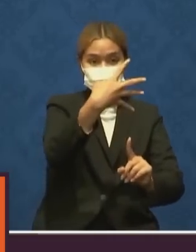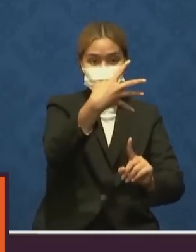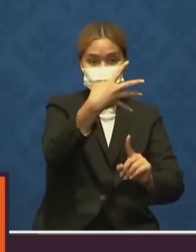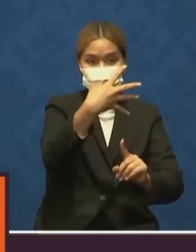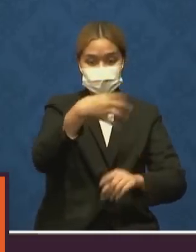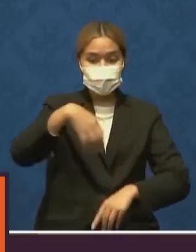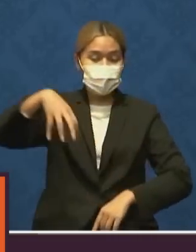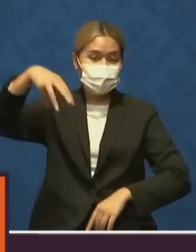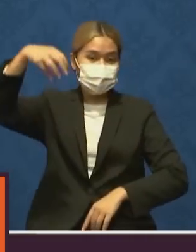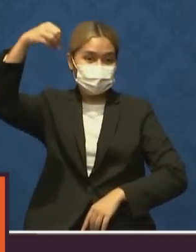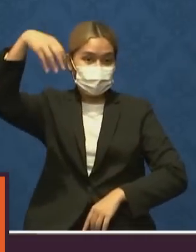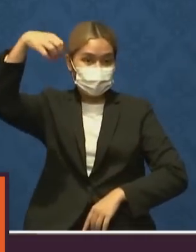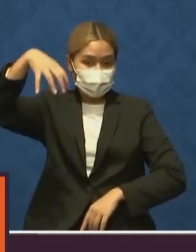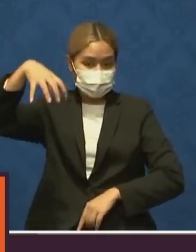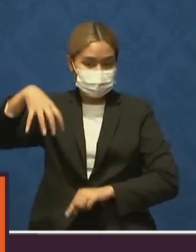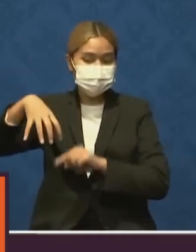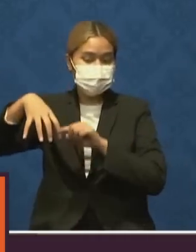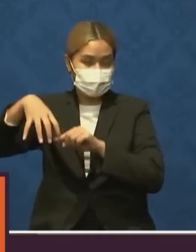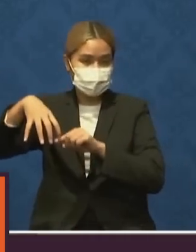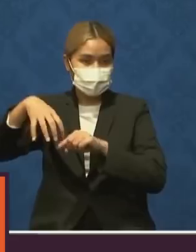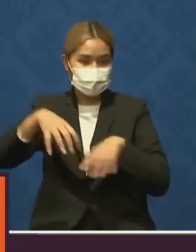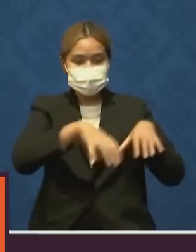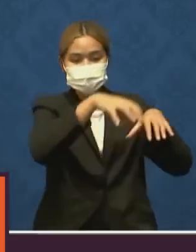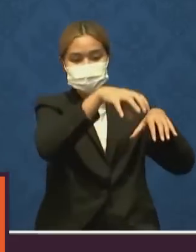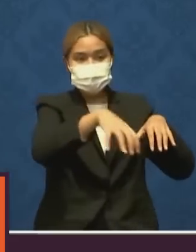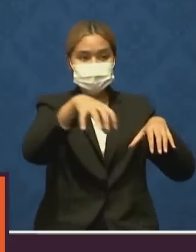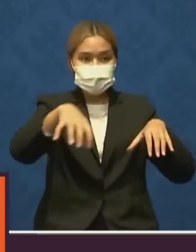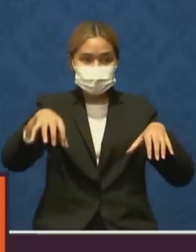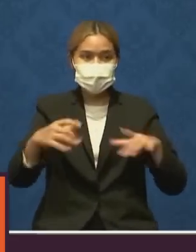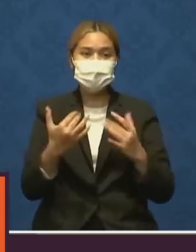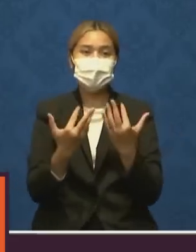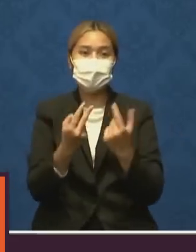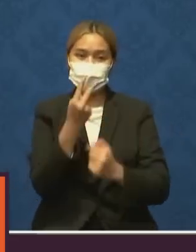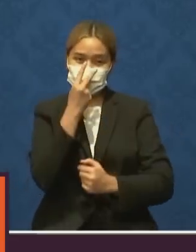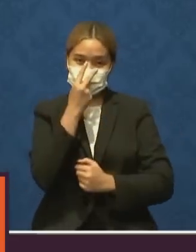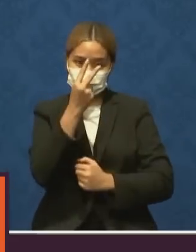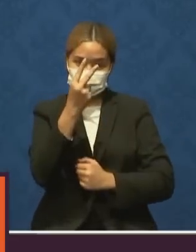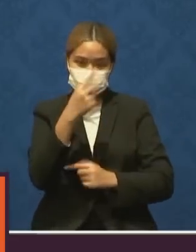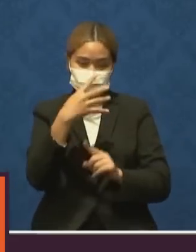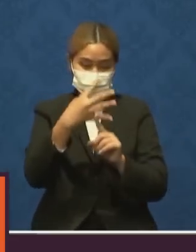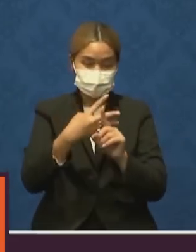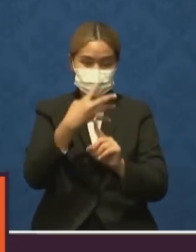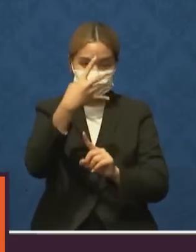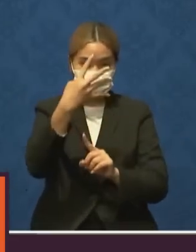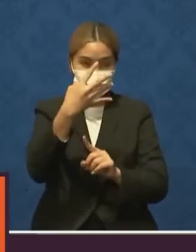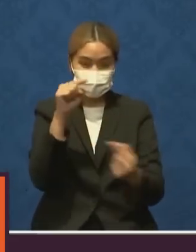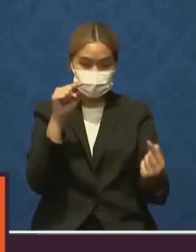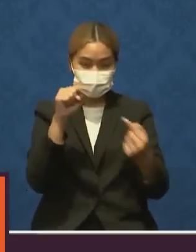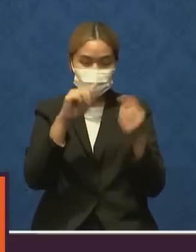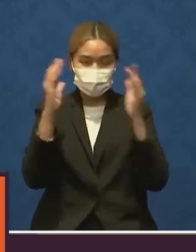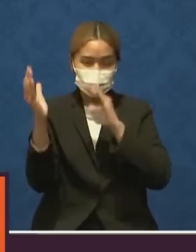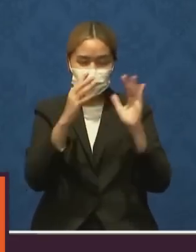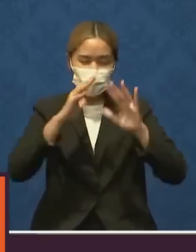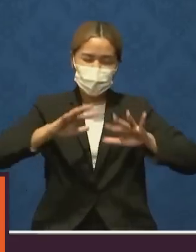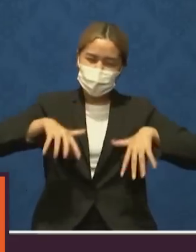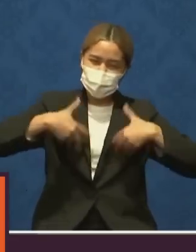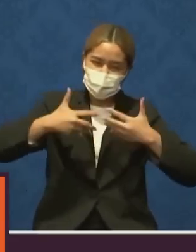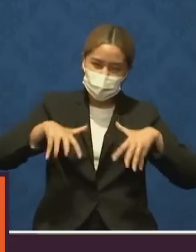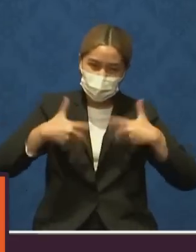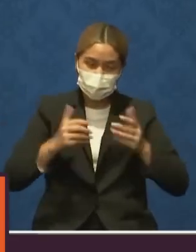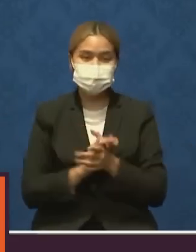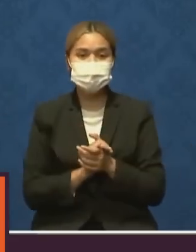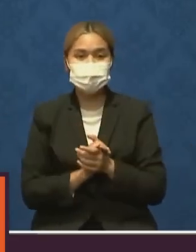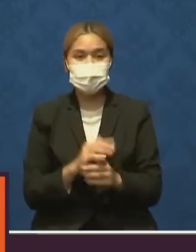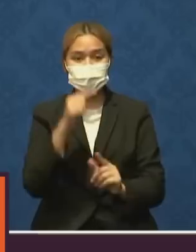ขนาดไหนครในตอนนี้ก็ตไปดเดเมษาหนาร้อนลไฟฟาขนาดใหญ่ของไทยเรามี 12 โลงใช่ไครั